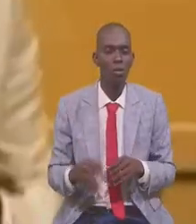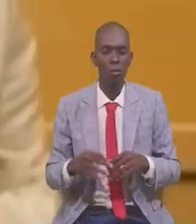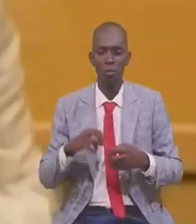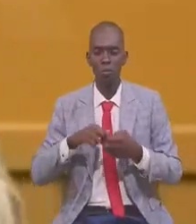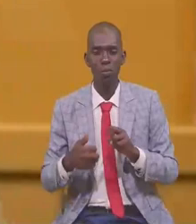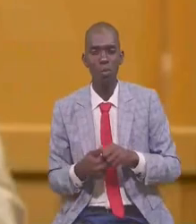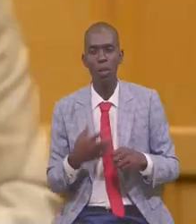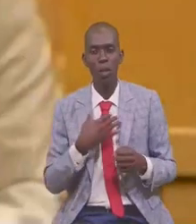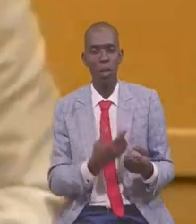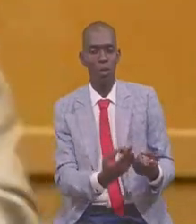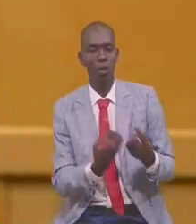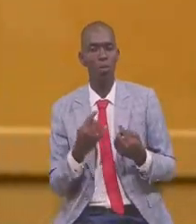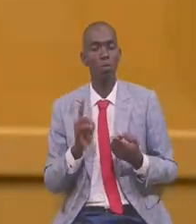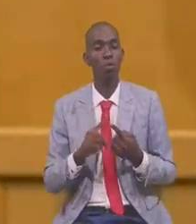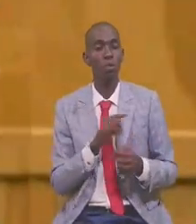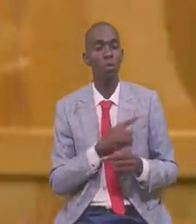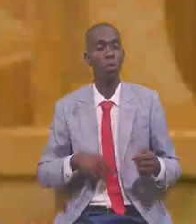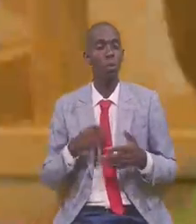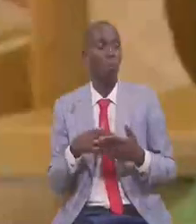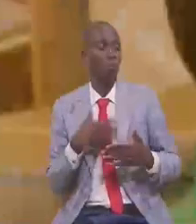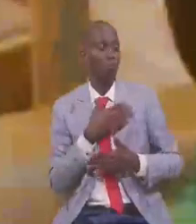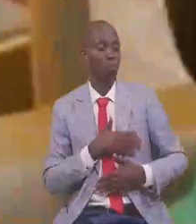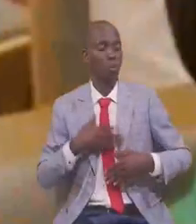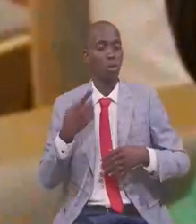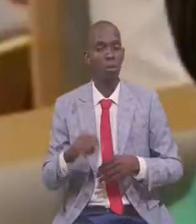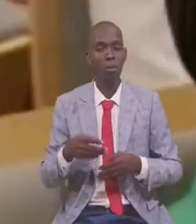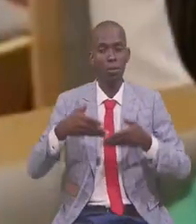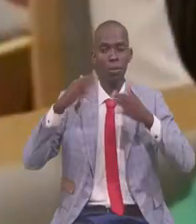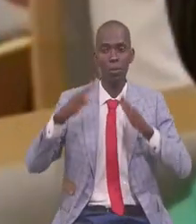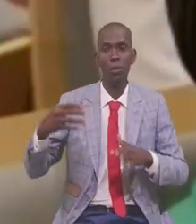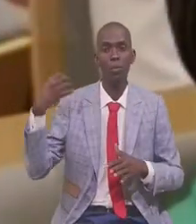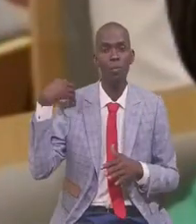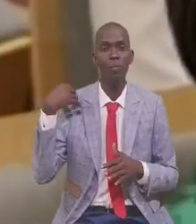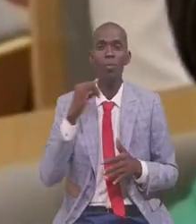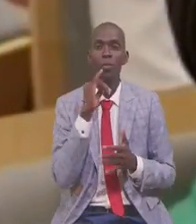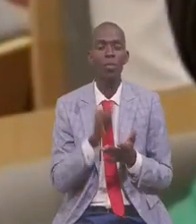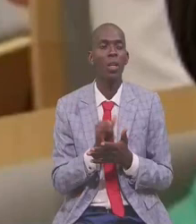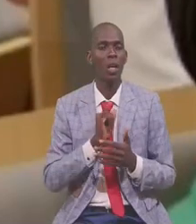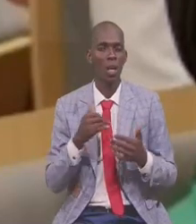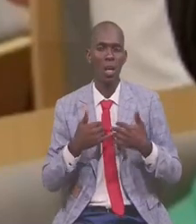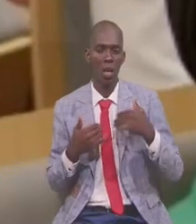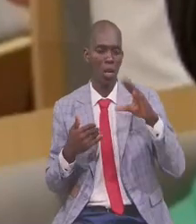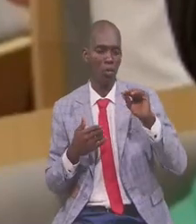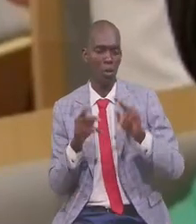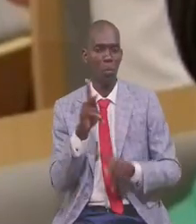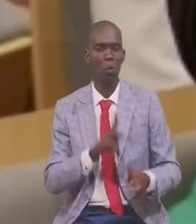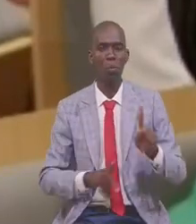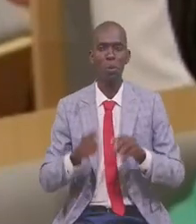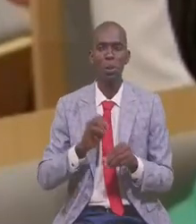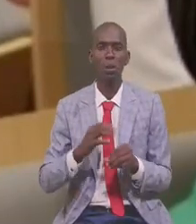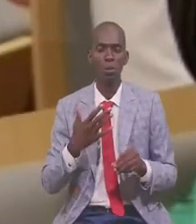qui vient au Seigneur? Qu'est-ce qui plaît au maître? Que j'ai 50 personnes dans mon assemblée, et